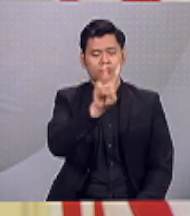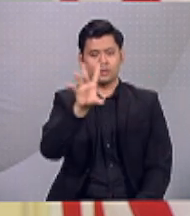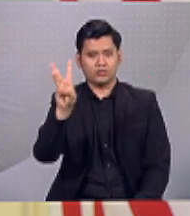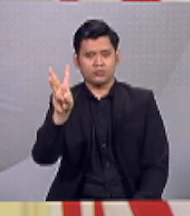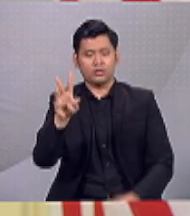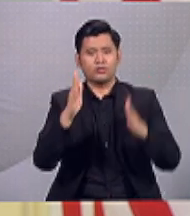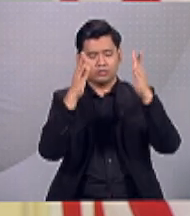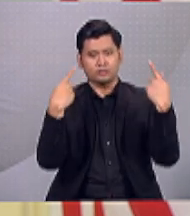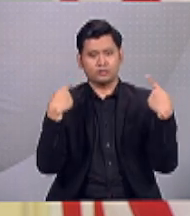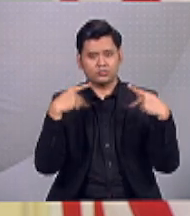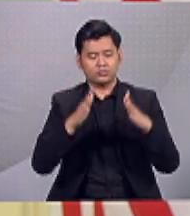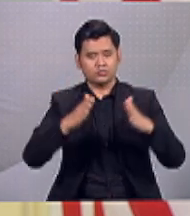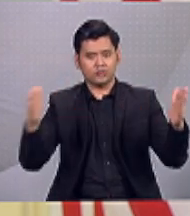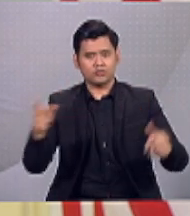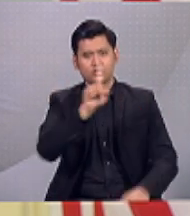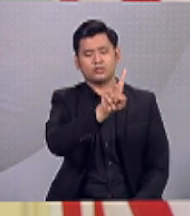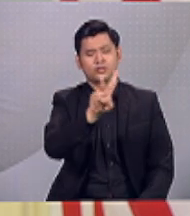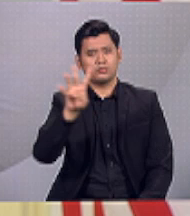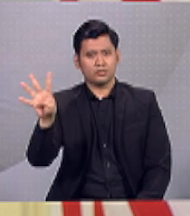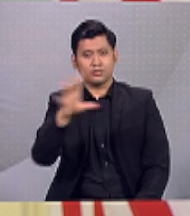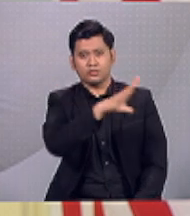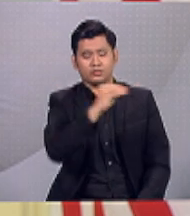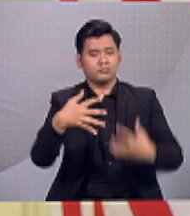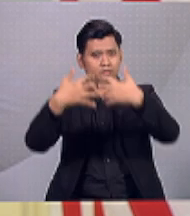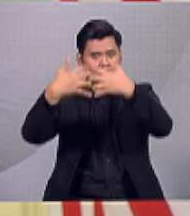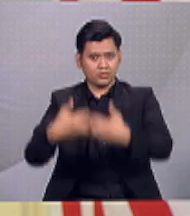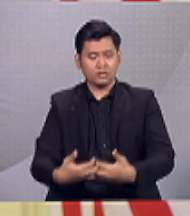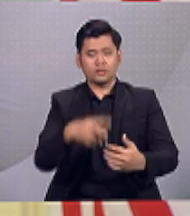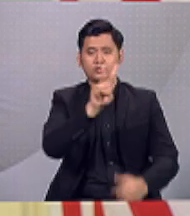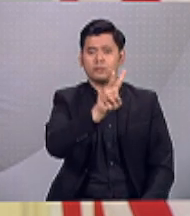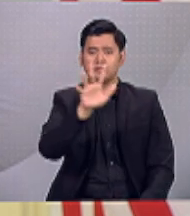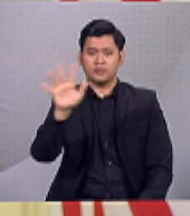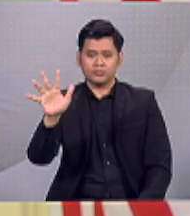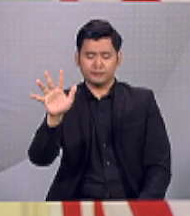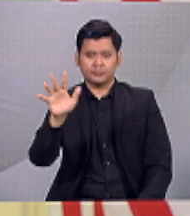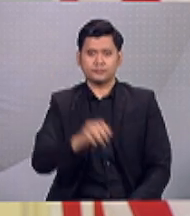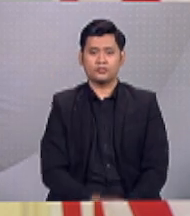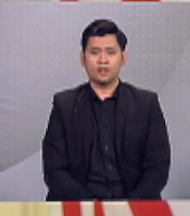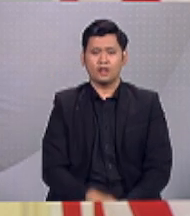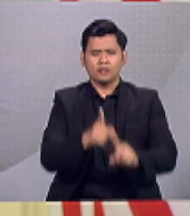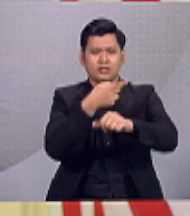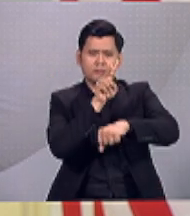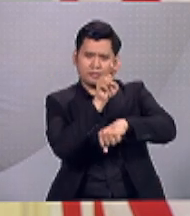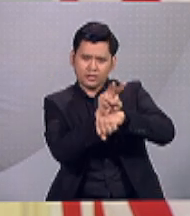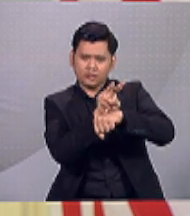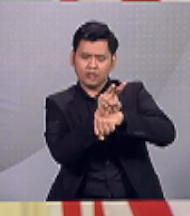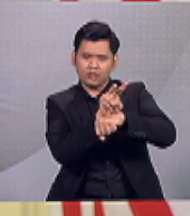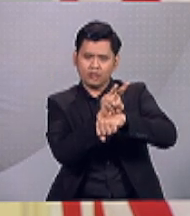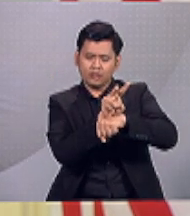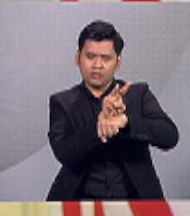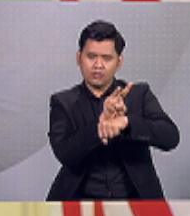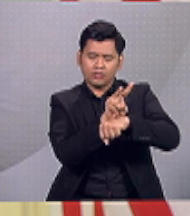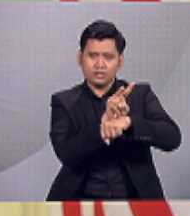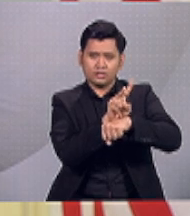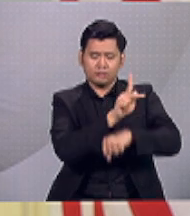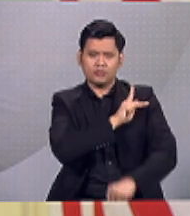pemborong 124 dan penghilang 25. Dari pemantauan KPDN